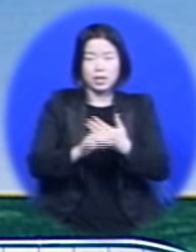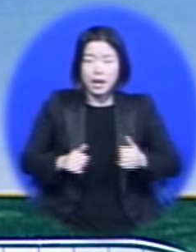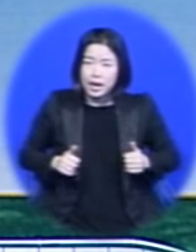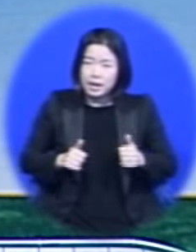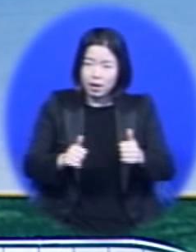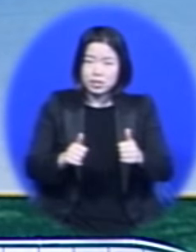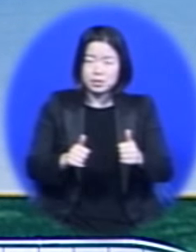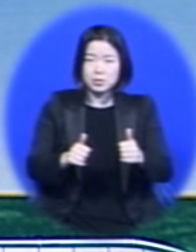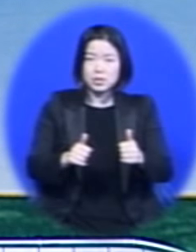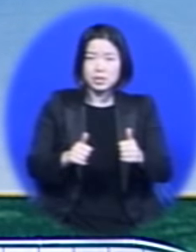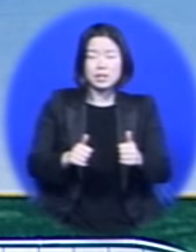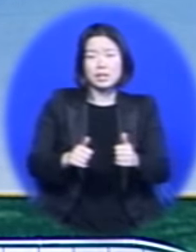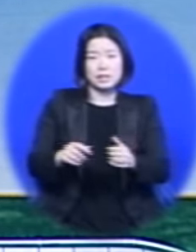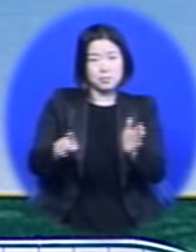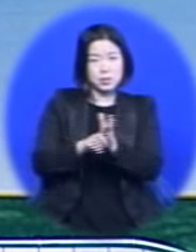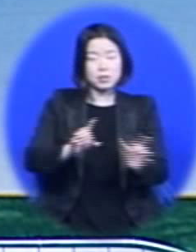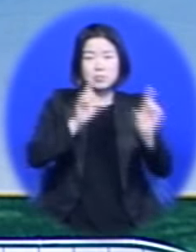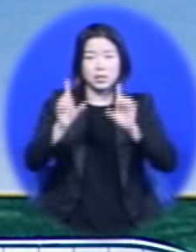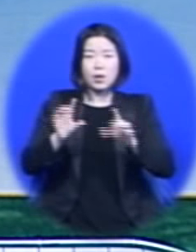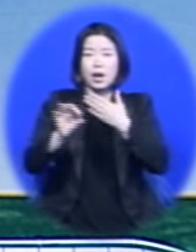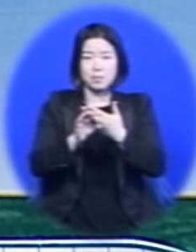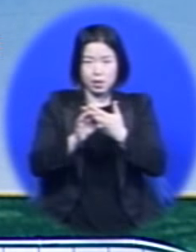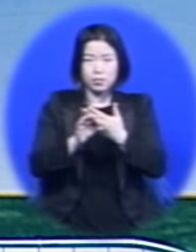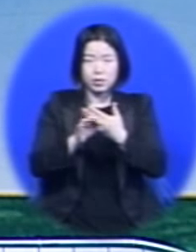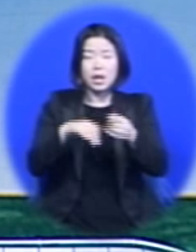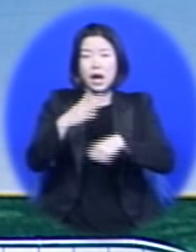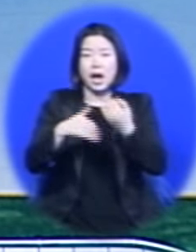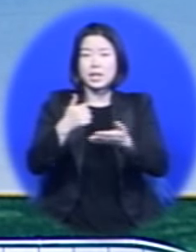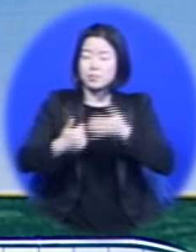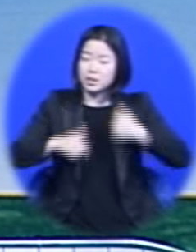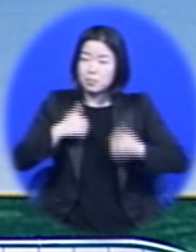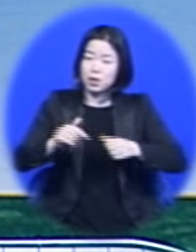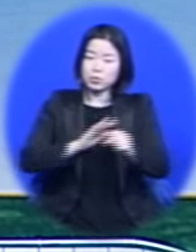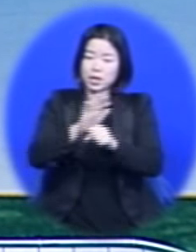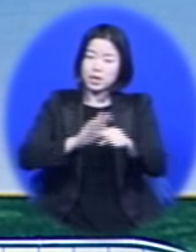열심히 신앙생활하면 그러면 하나님이 기뻐하시고 사랑해 주실 것이다,